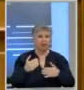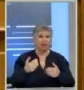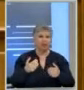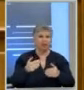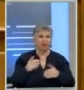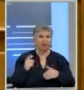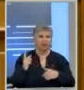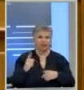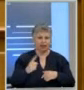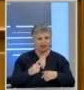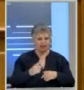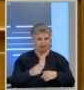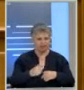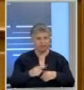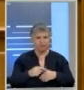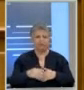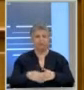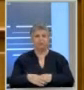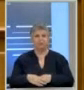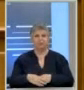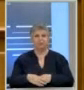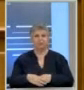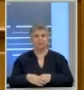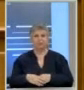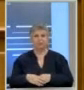Α, ναι.